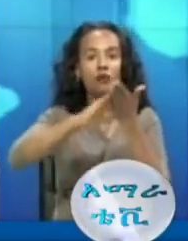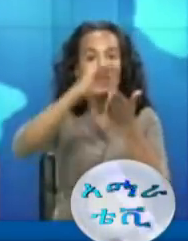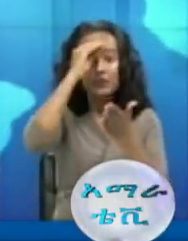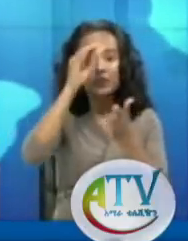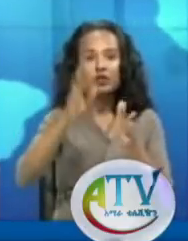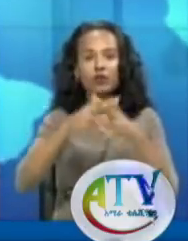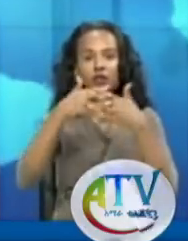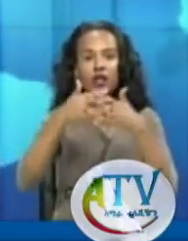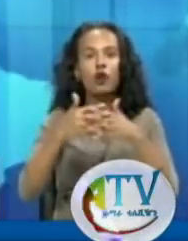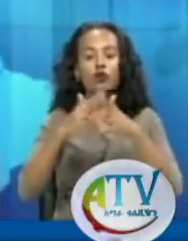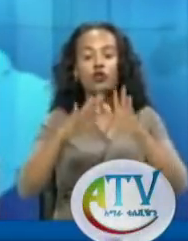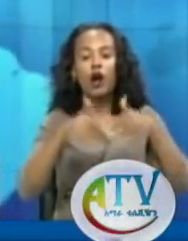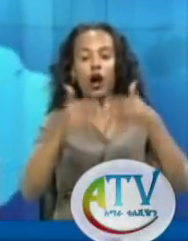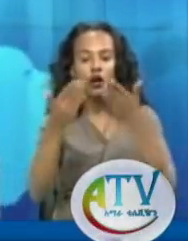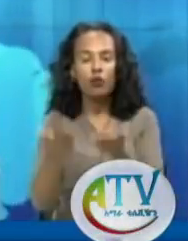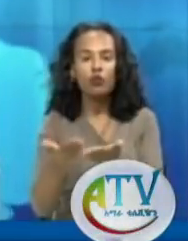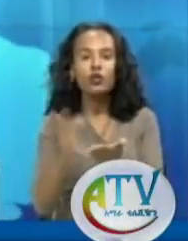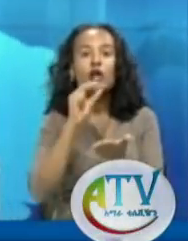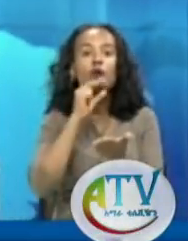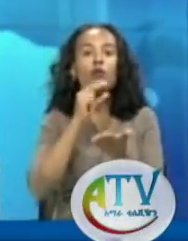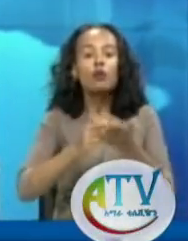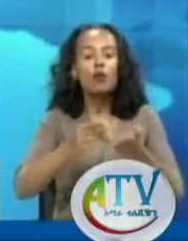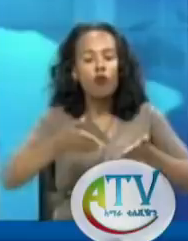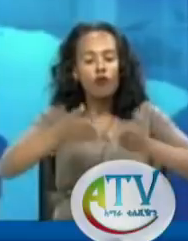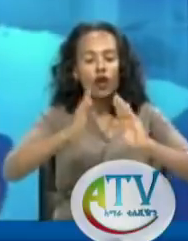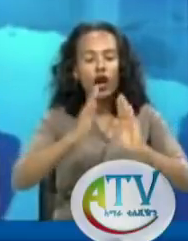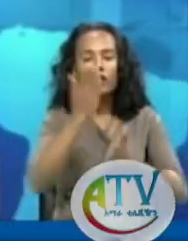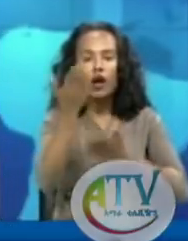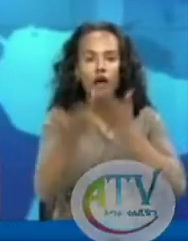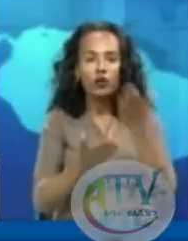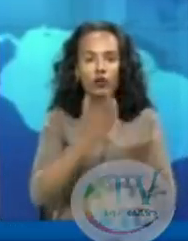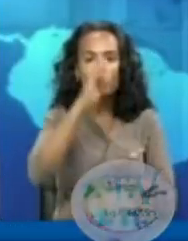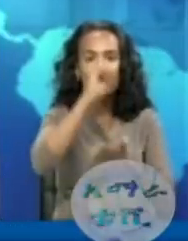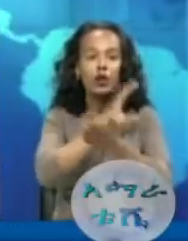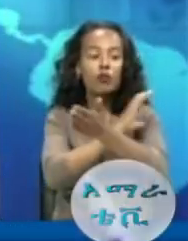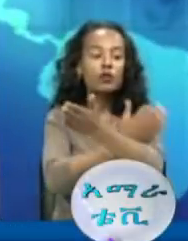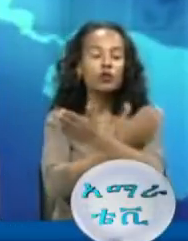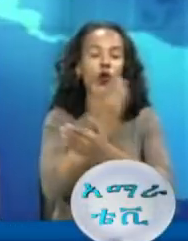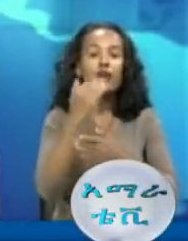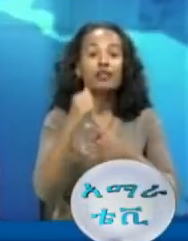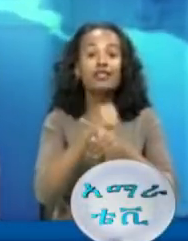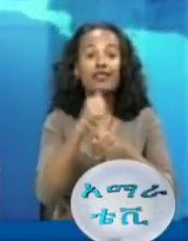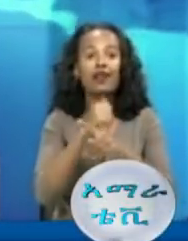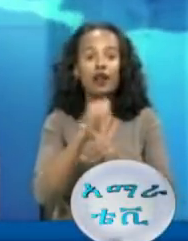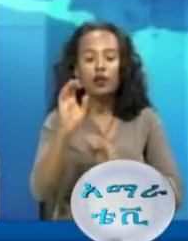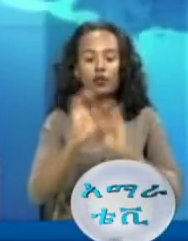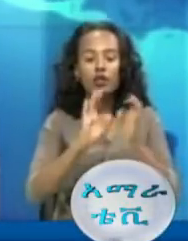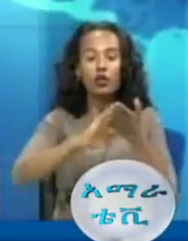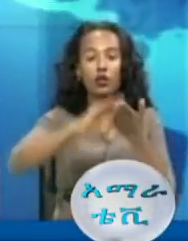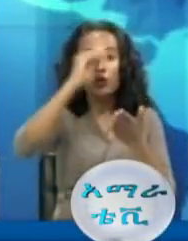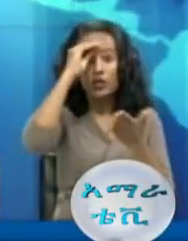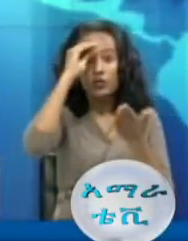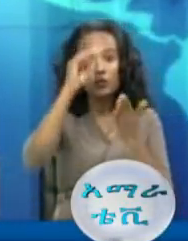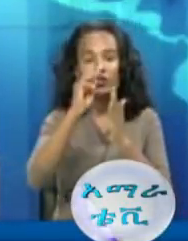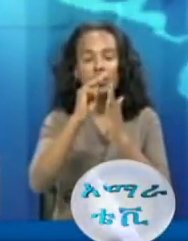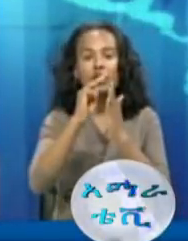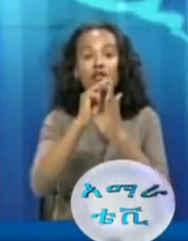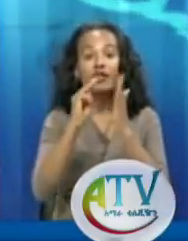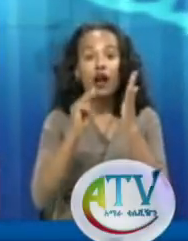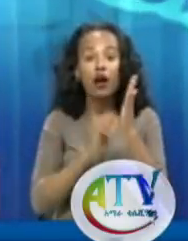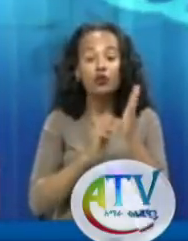መሳሪያዎች አቅርቦት፣ በበጎ ፈቃድ አገልግሎት፣ በሰው ኃይል ስልጠና የሚደረጉ የትምህርት ስርዓቱ